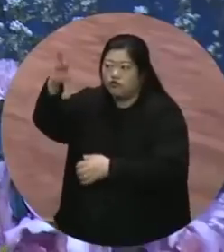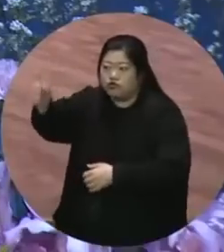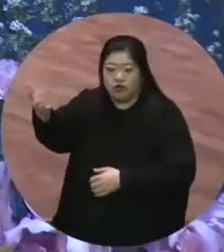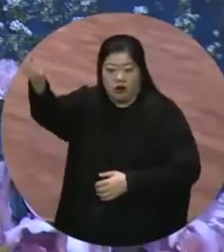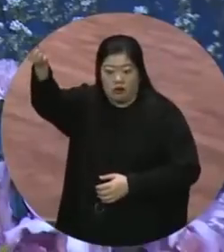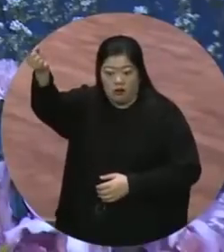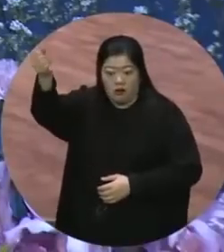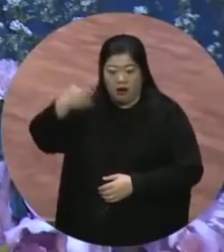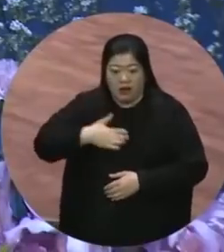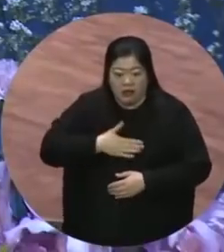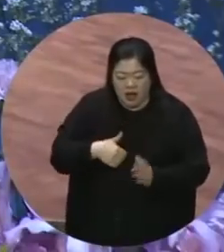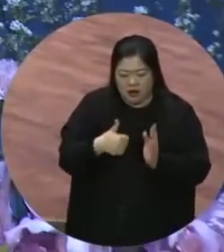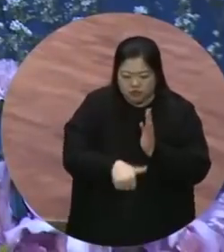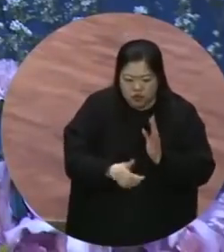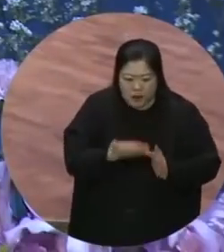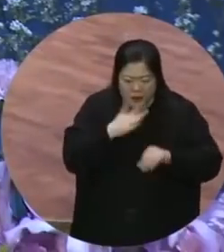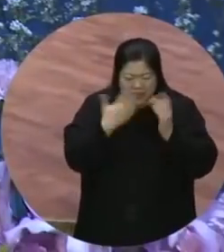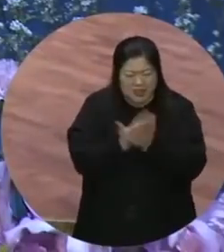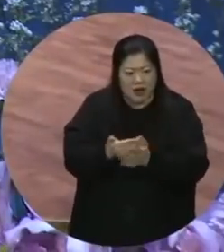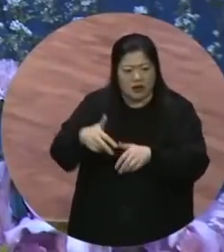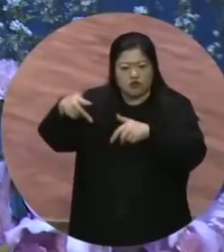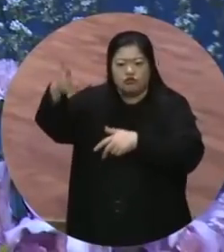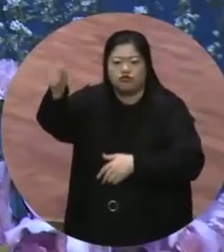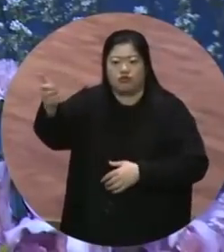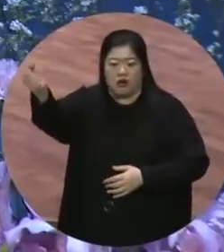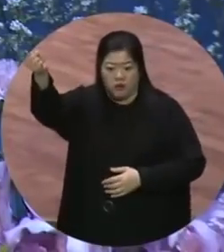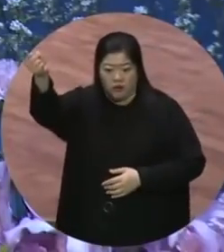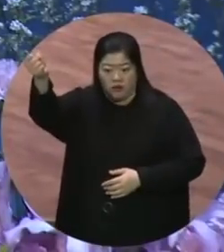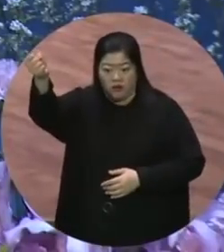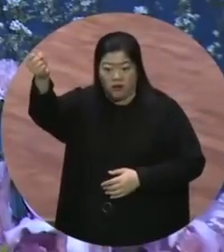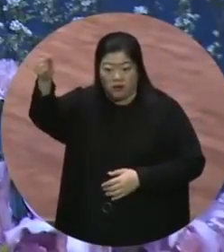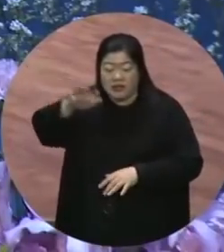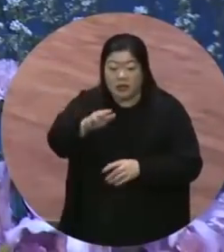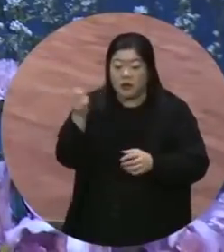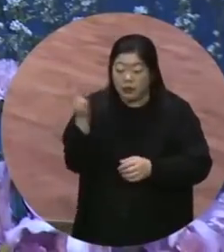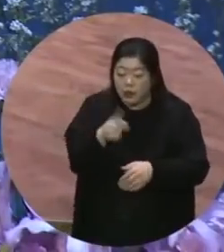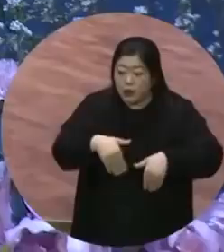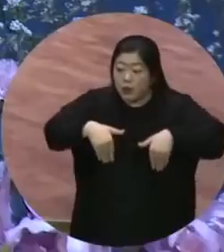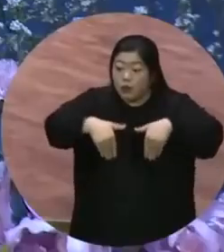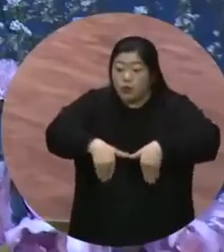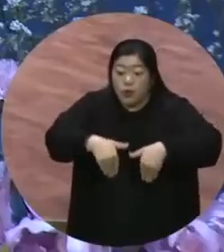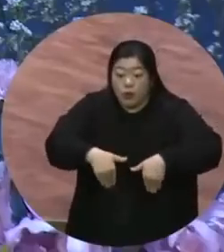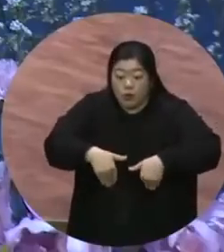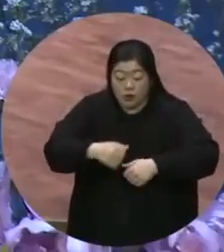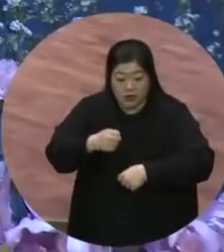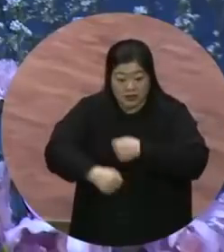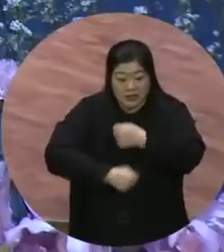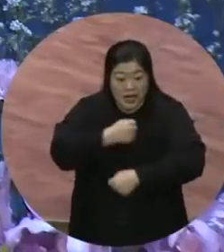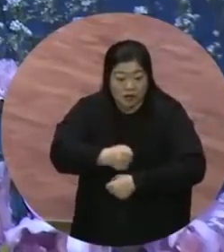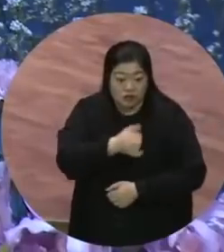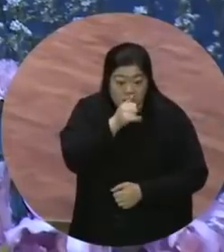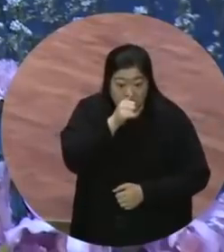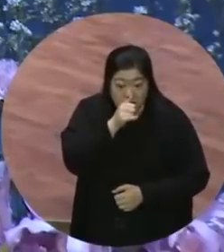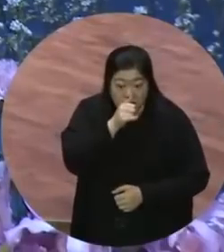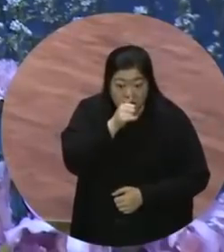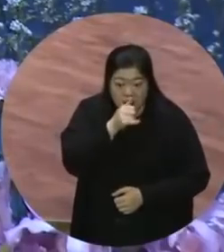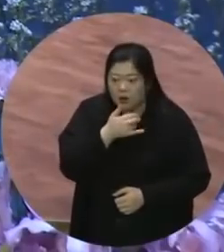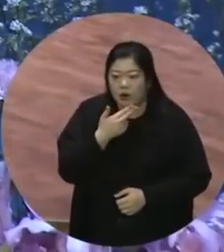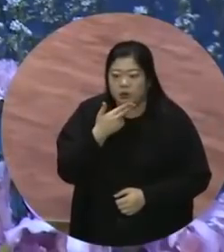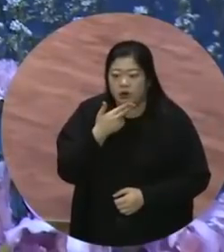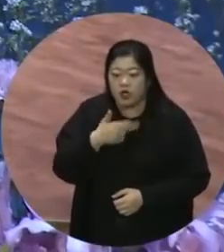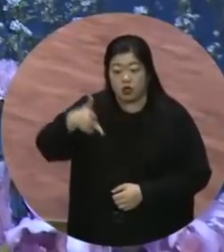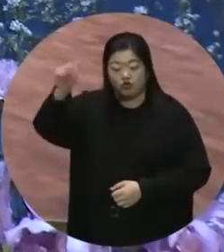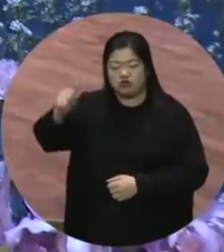말을 생각하면 제일 먼저 떠오르는 이미지가 뭐예요? 자유가 없다는 뜻이에요. 자유가 없다. 자유 없는 사람,